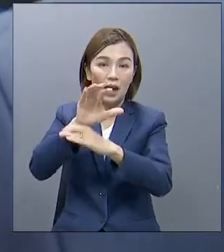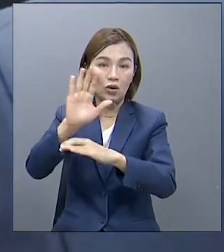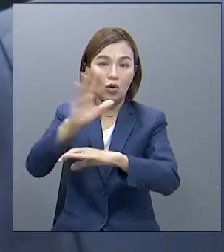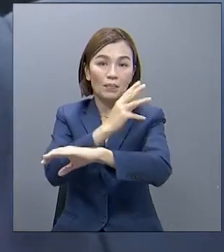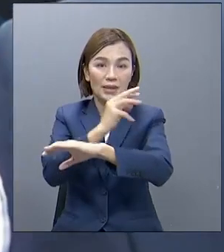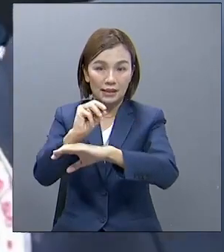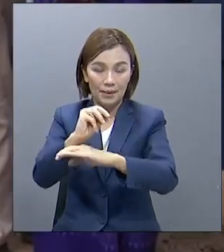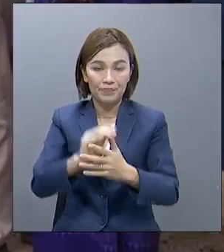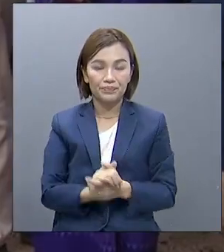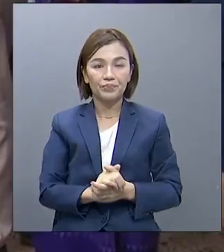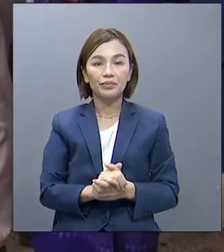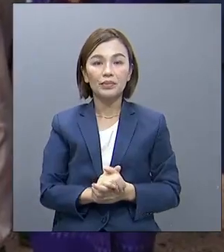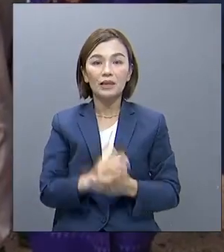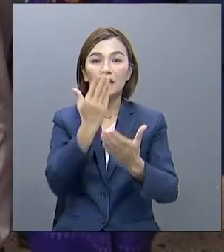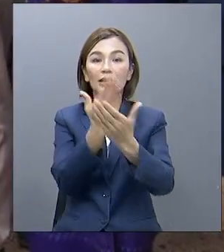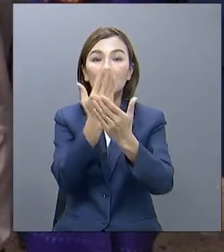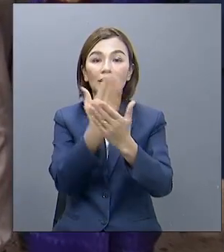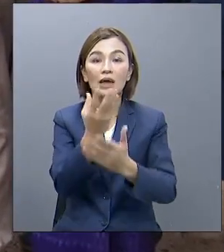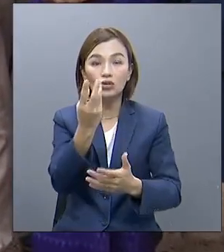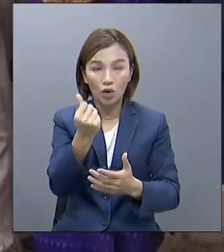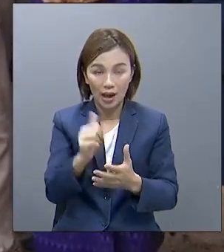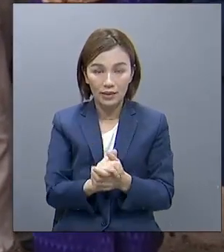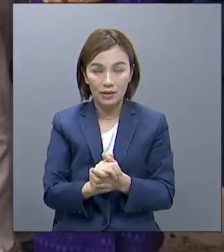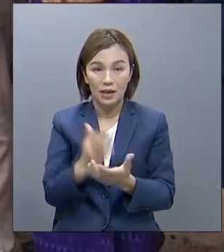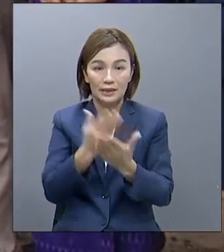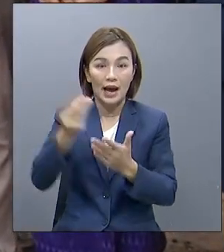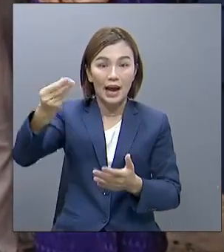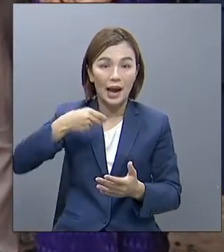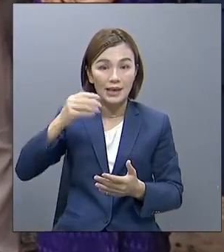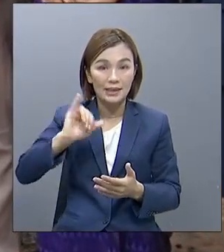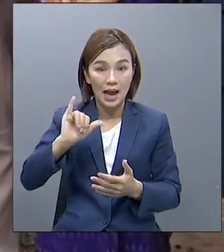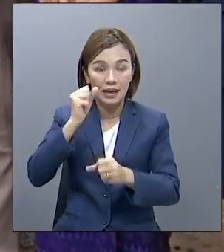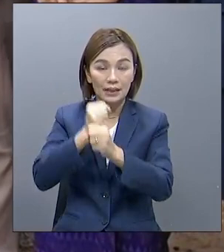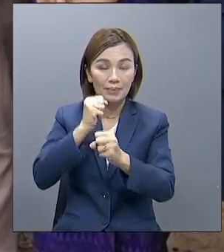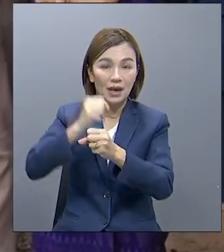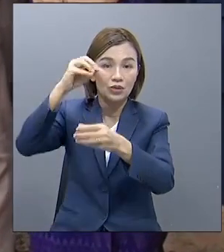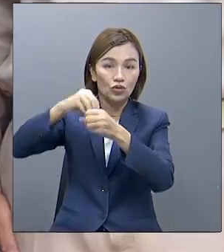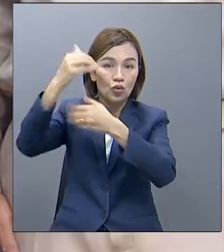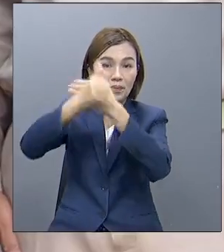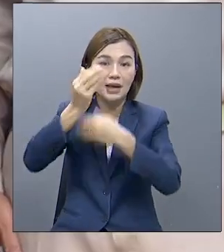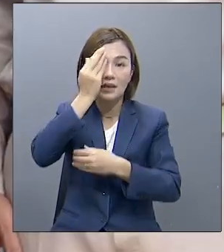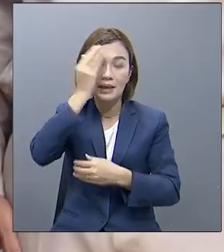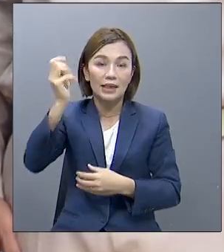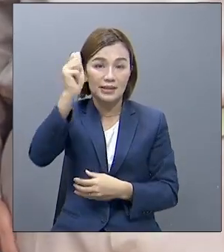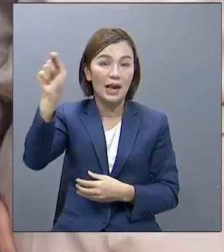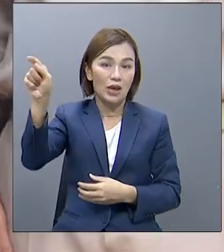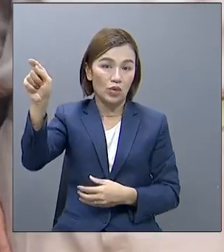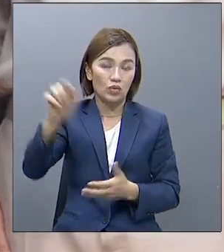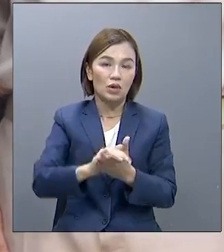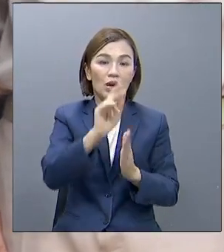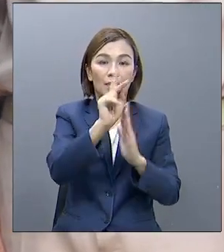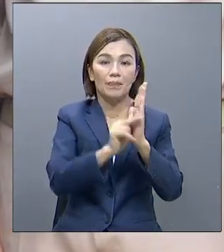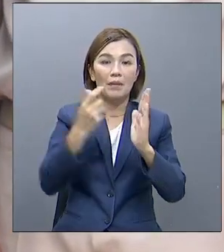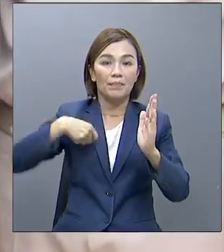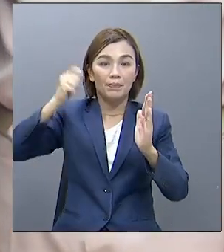ามส่วนเรื่องเงินค่าจ้างส่วนที่ขาดอยู่ค่ะขณะที่ทำงานอยู่ที่อิสราเอลทางสำนักงานอัยการคุ้มครองสิทธิ์ค่